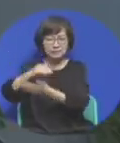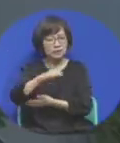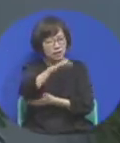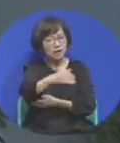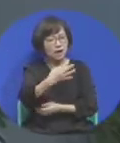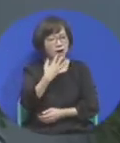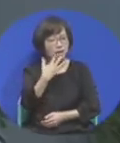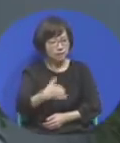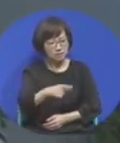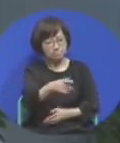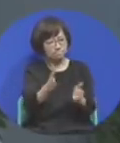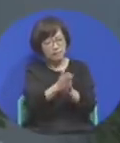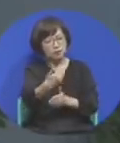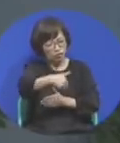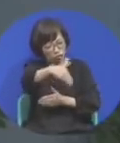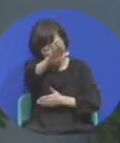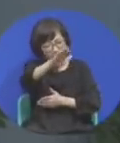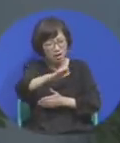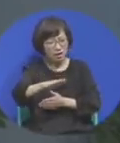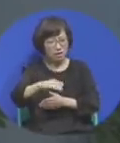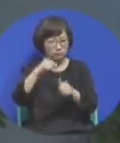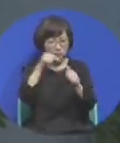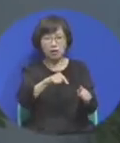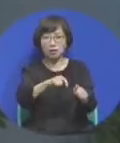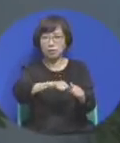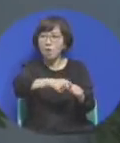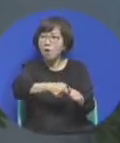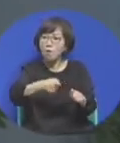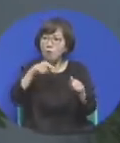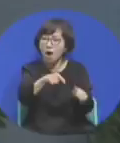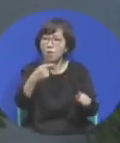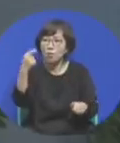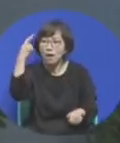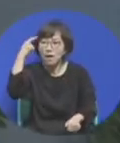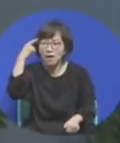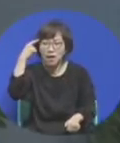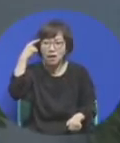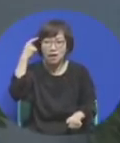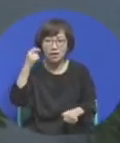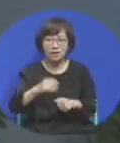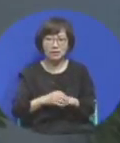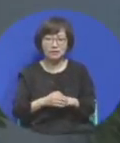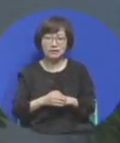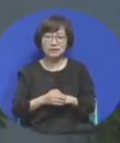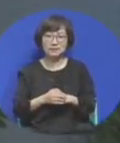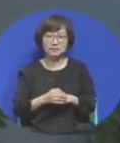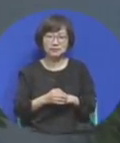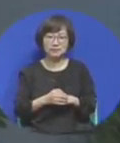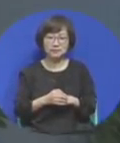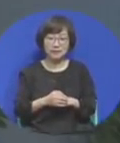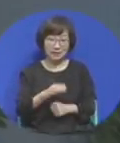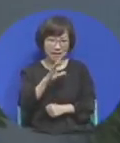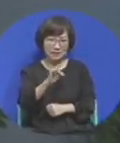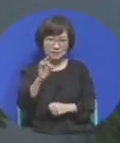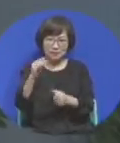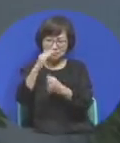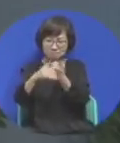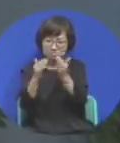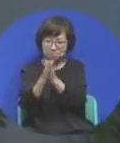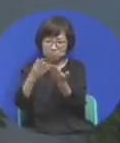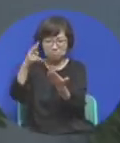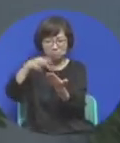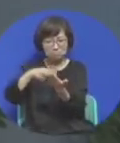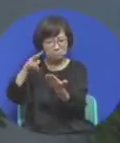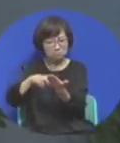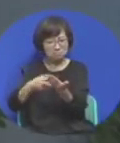이렇게 말씀하십니까? For what reason did God give such a difficult request to Abraham? 여러분 어떨 때 성경 말씀이 여러분에게 안 맞을 때 있어요. 자세히